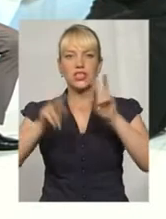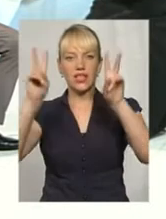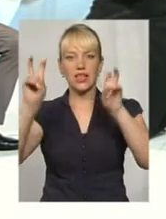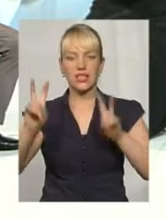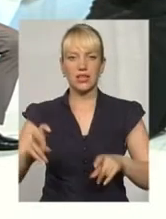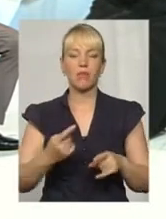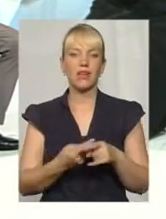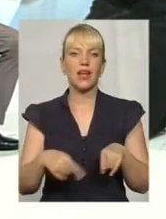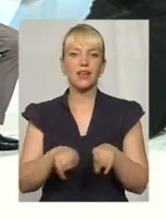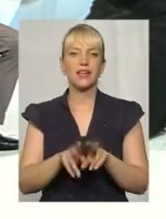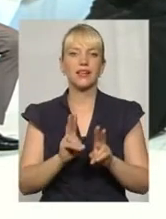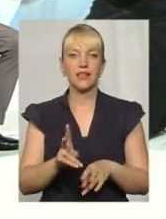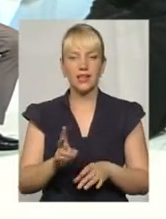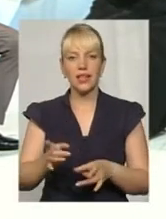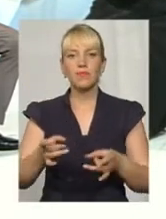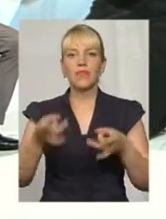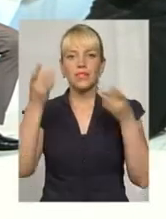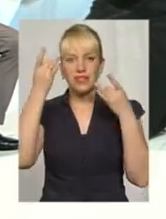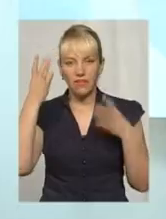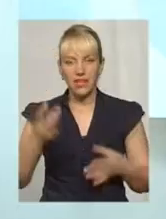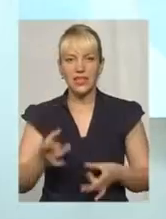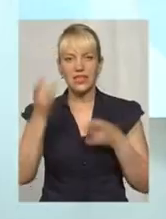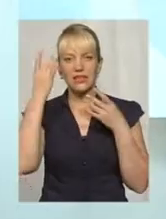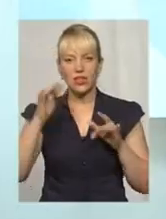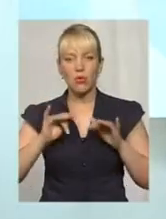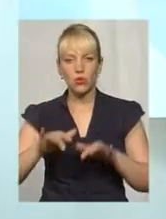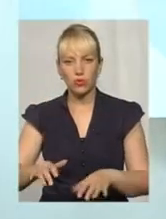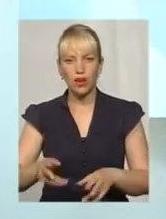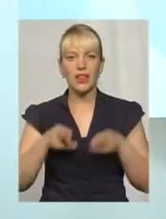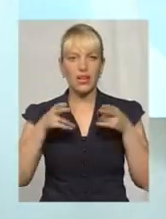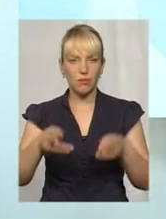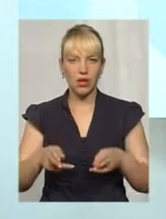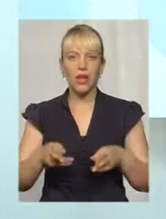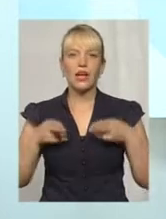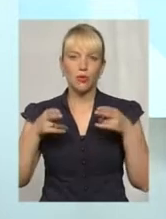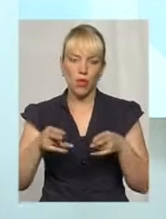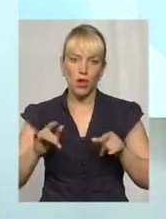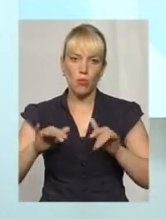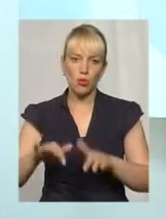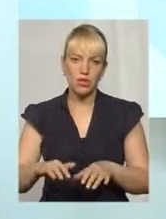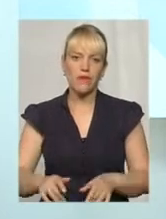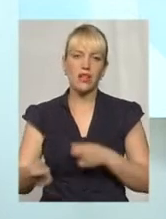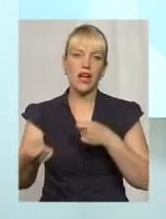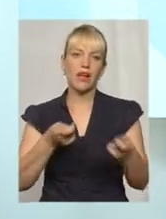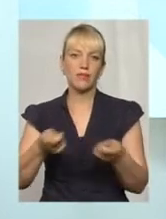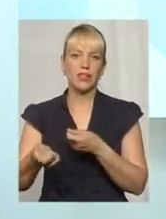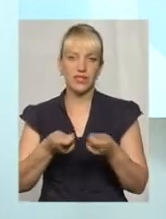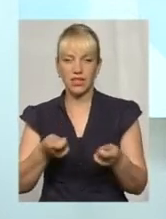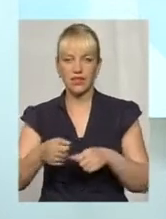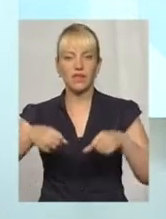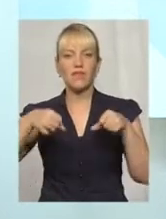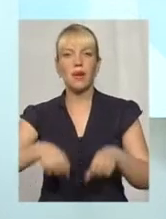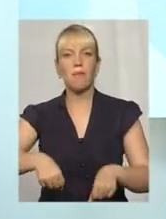як цивільне, цивільно-процесуальне, кримінальне, кримінально-процесуальне, адміністративне,